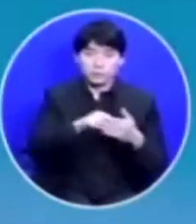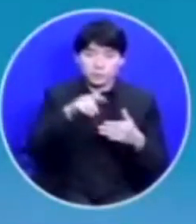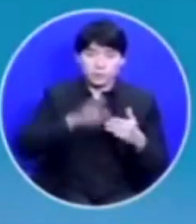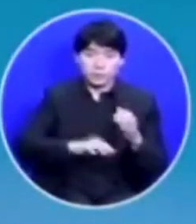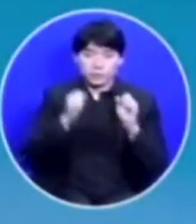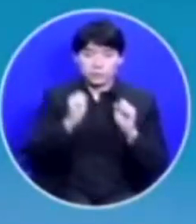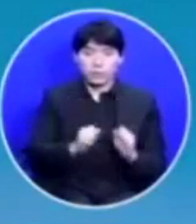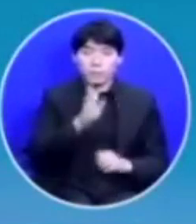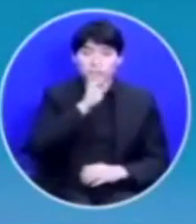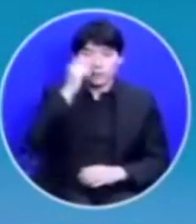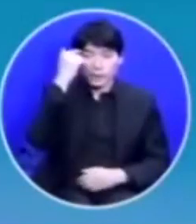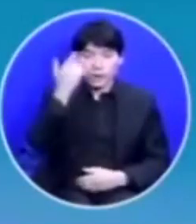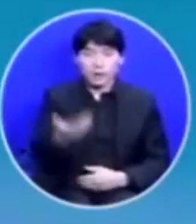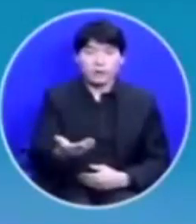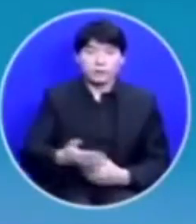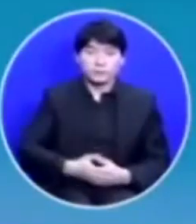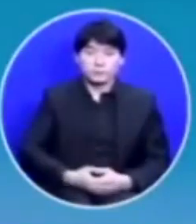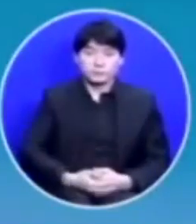맞아